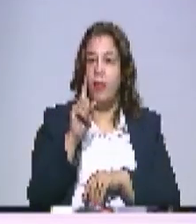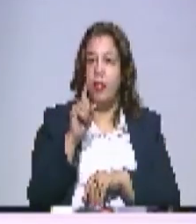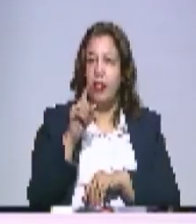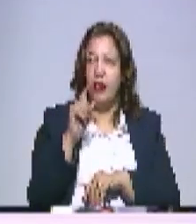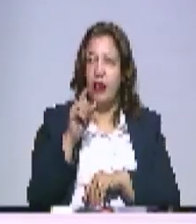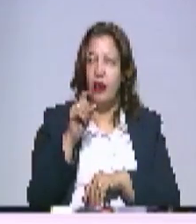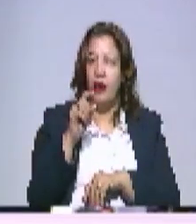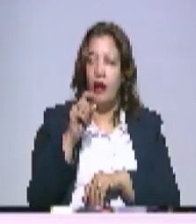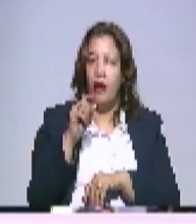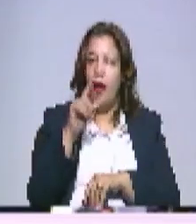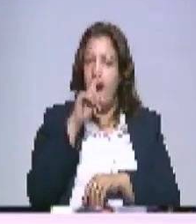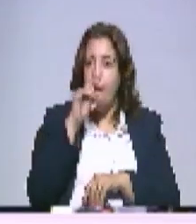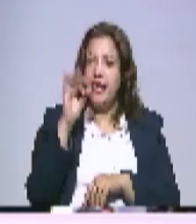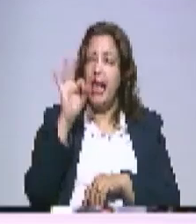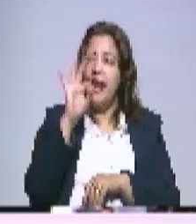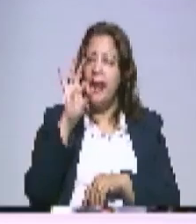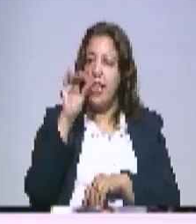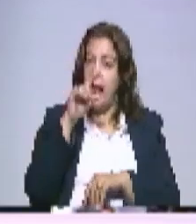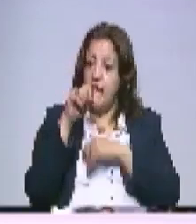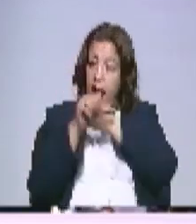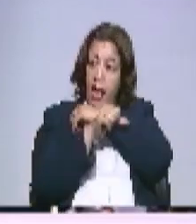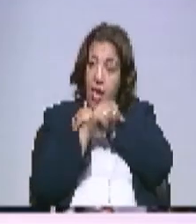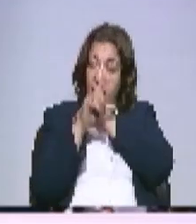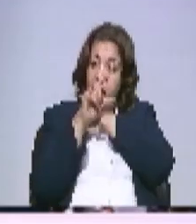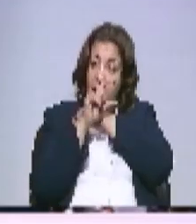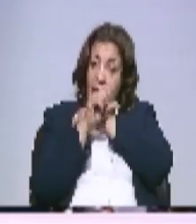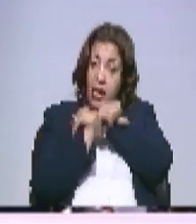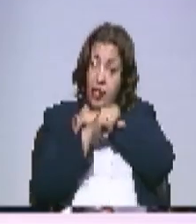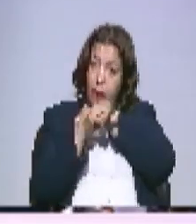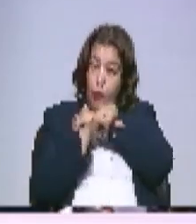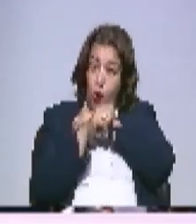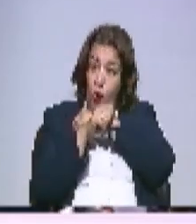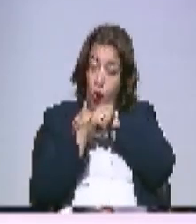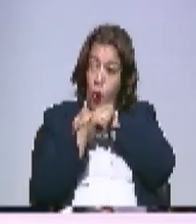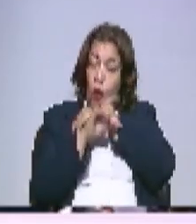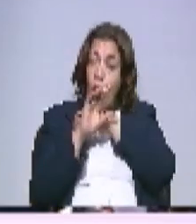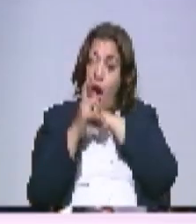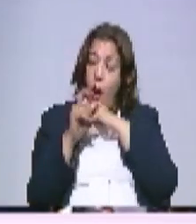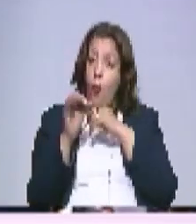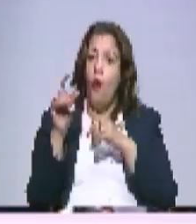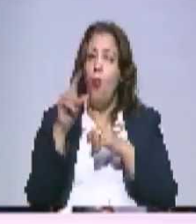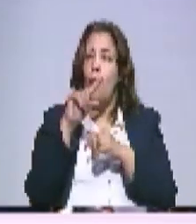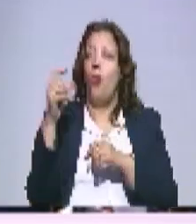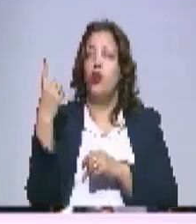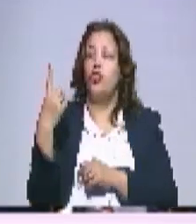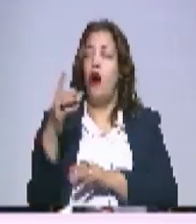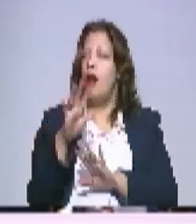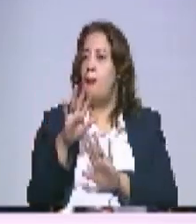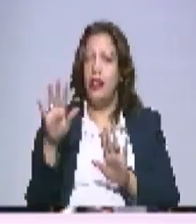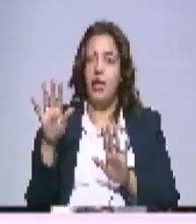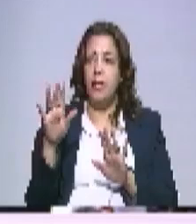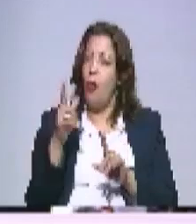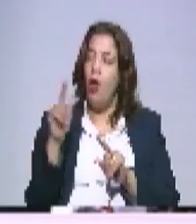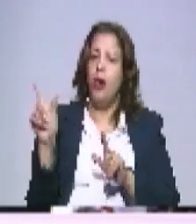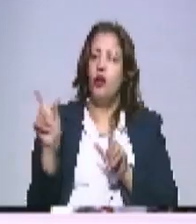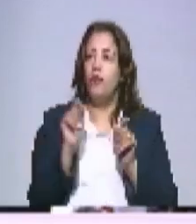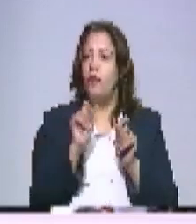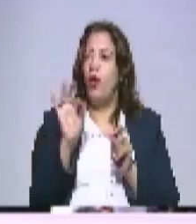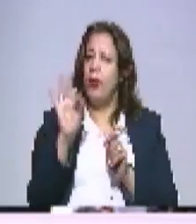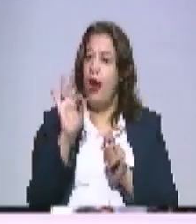هو 3 أسابيع شهر وخلاص على كده. كويس، لان دي حاجه برضو. ايه يا